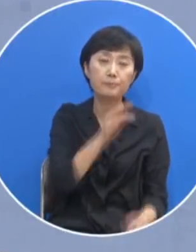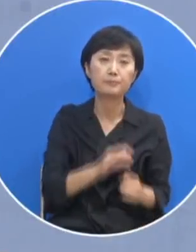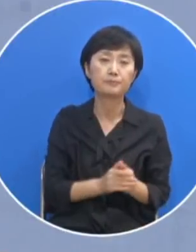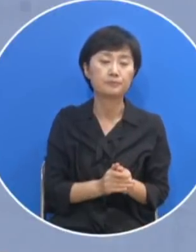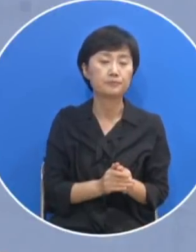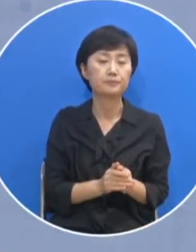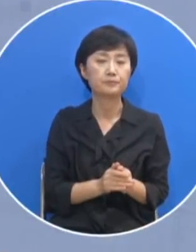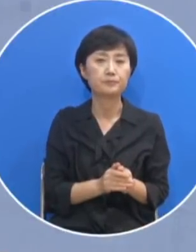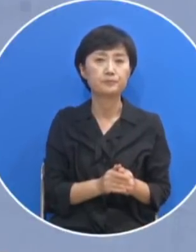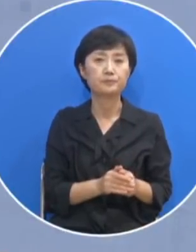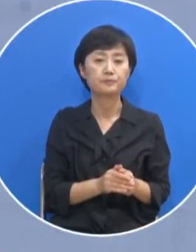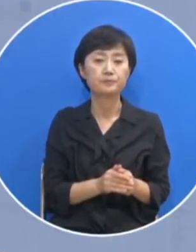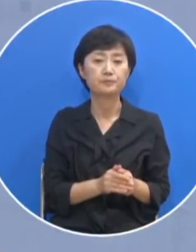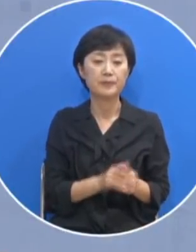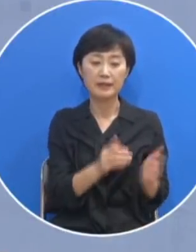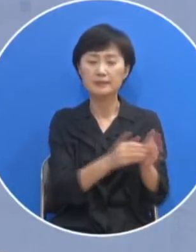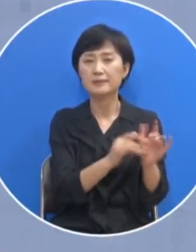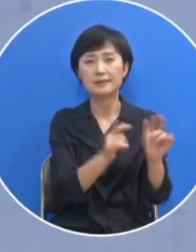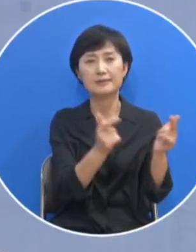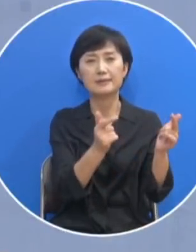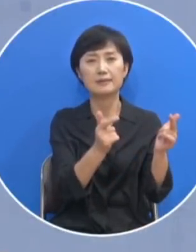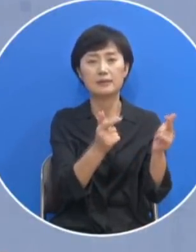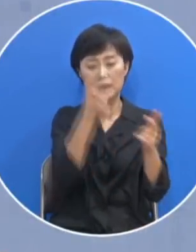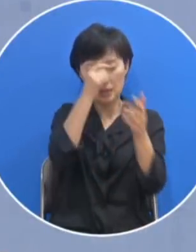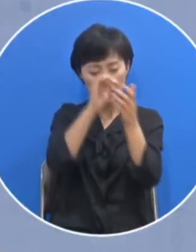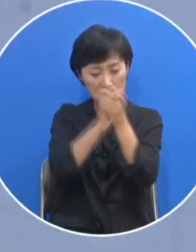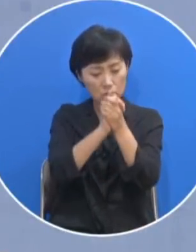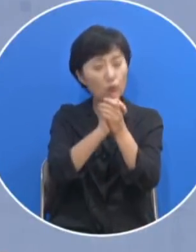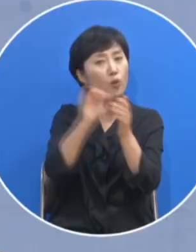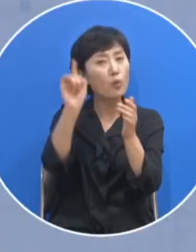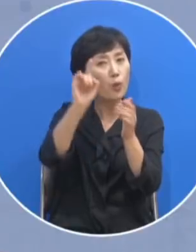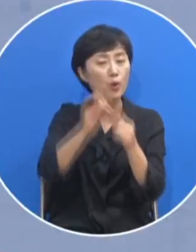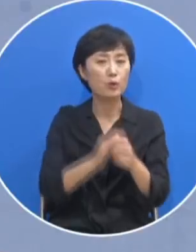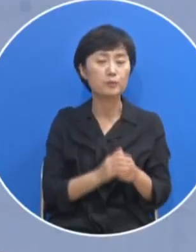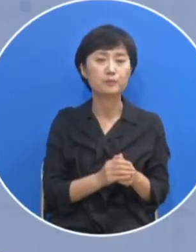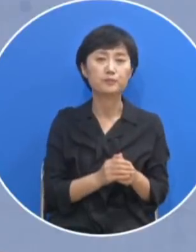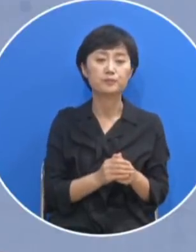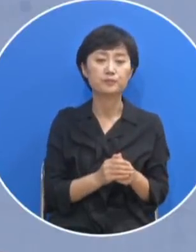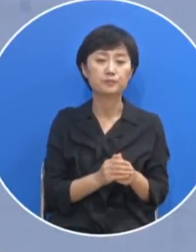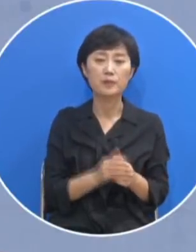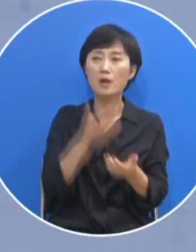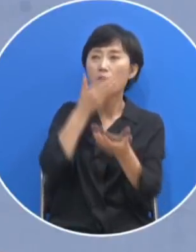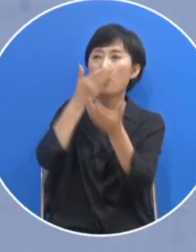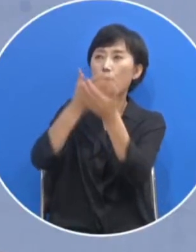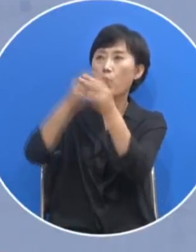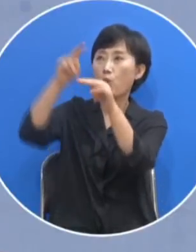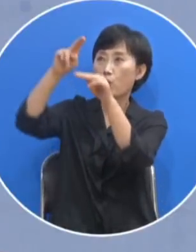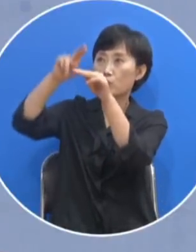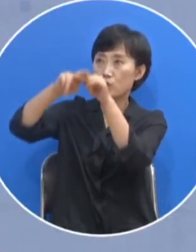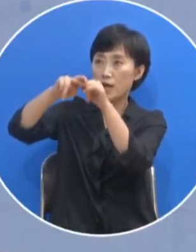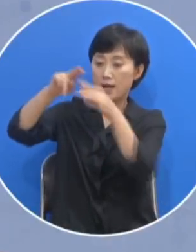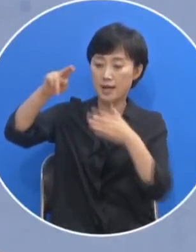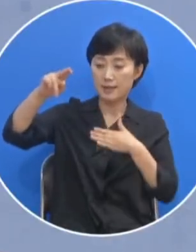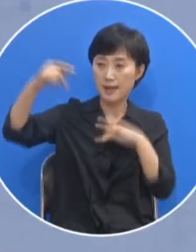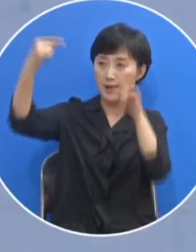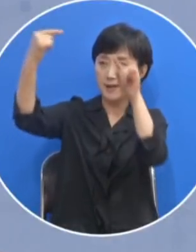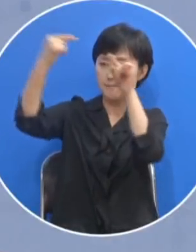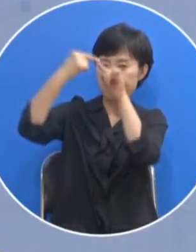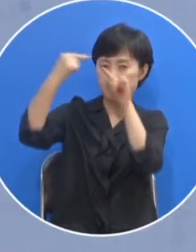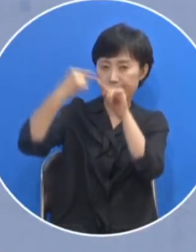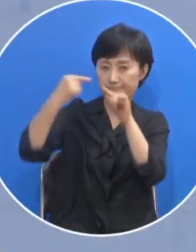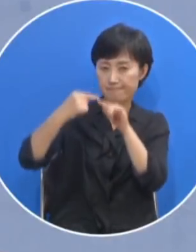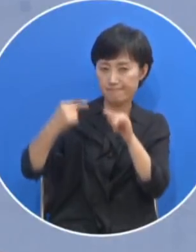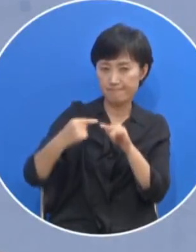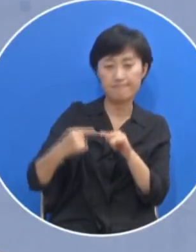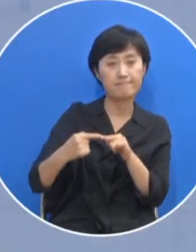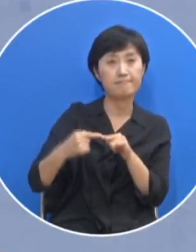놀라운 일입니까 걸어 분만 제 기도가 뭐니 스프 l2 보좌와 나와 소통 되는거 아닙니까 이 따뜻함이 빙